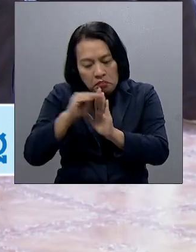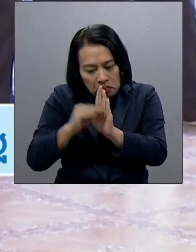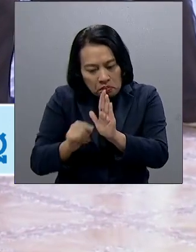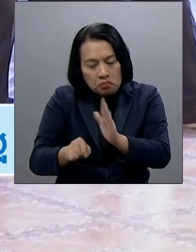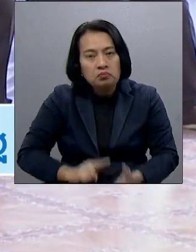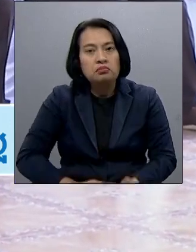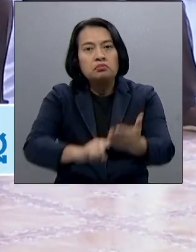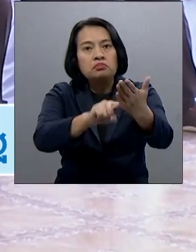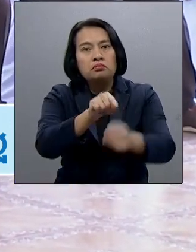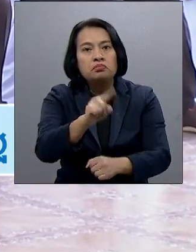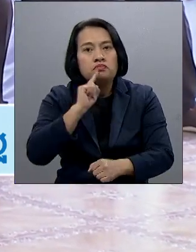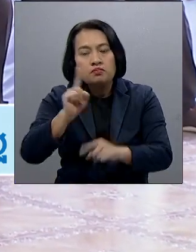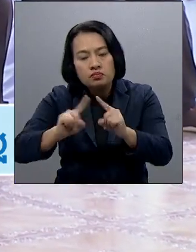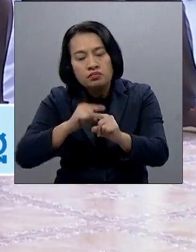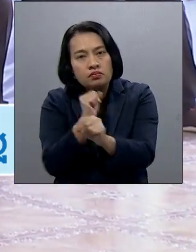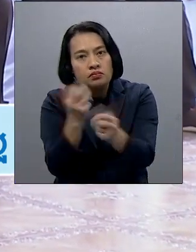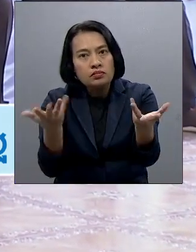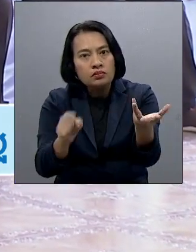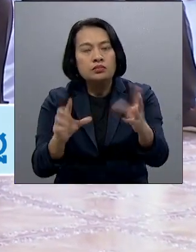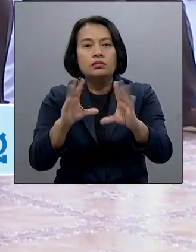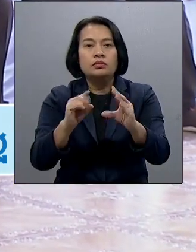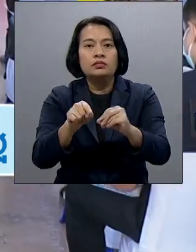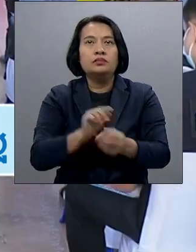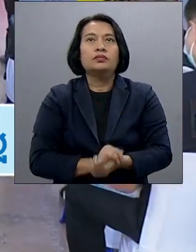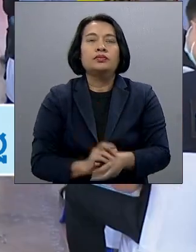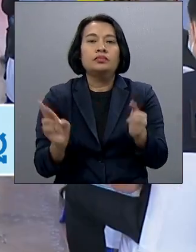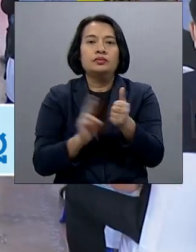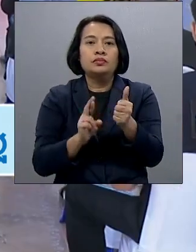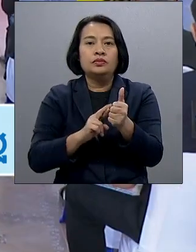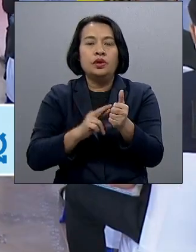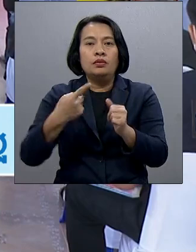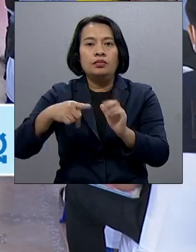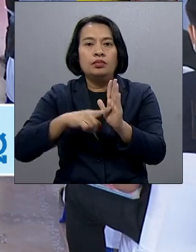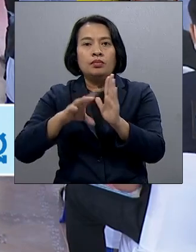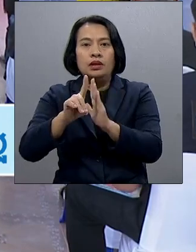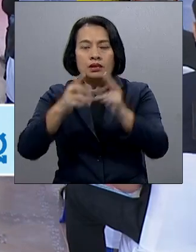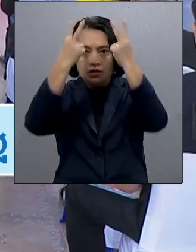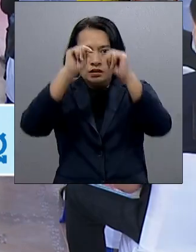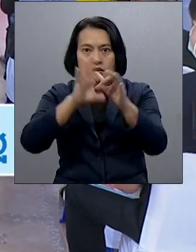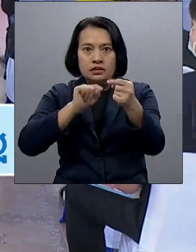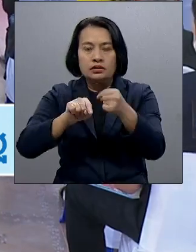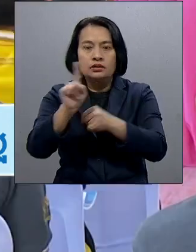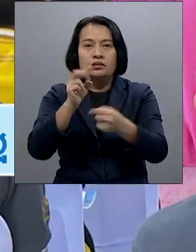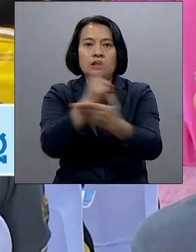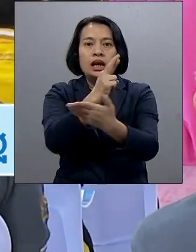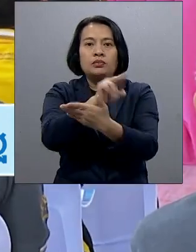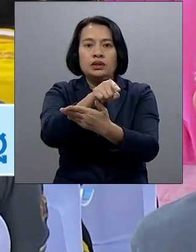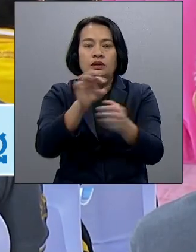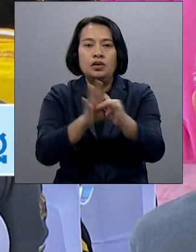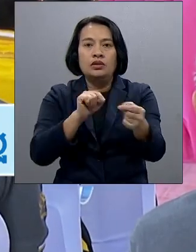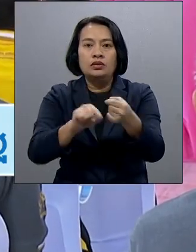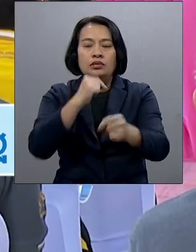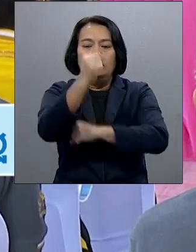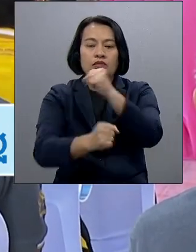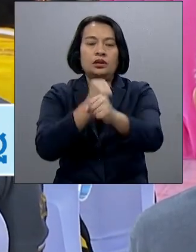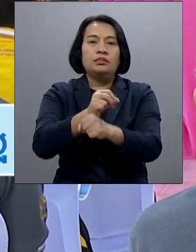งกันเนี่ยเขาก็ไปประชุมกันนะคะรองปลัดสำนักนายกรัฐมนตรีเปิดเผยข้อมูลร้องเรียนเอาเฉพาะในจังหวัดราชบุรีนะคะช่วงปี